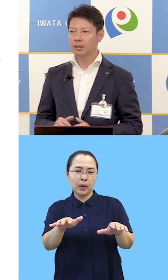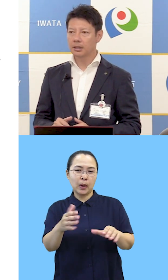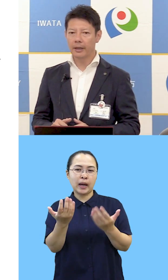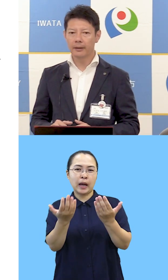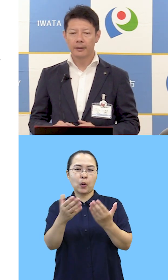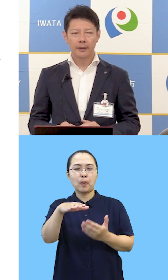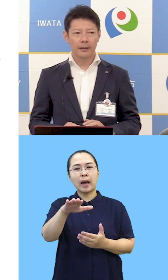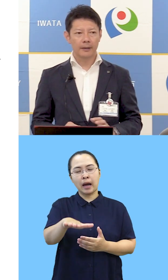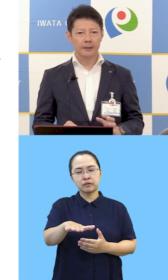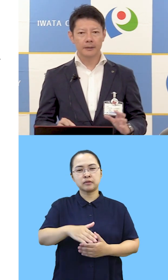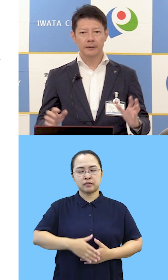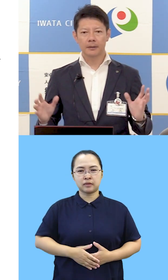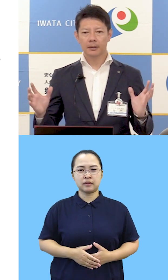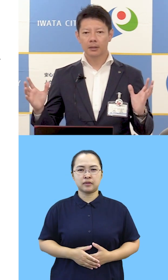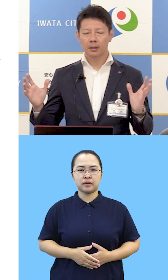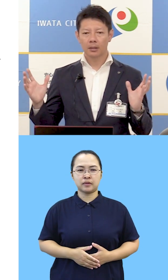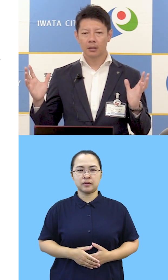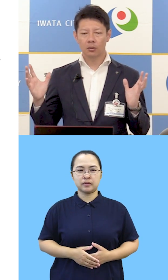もありまして、